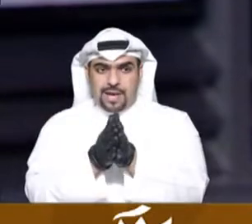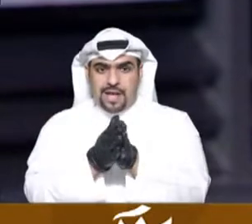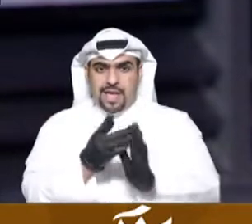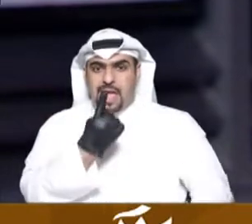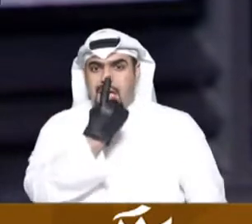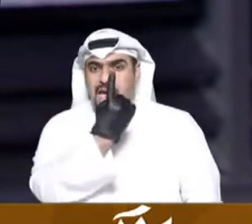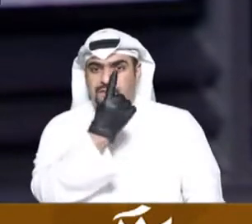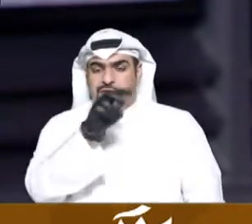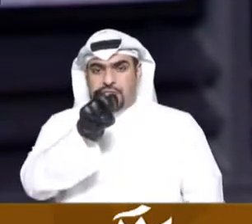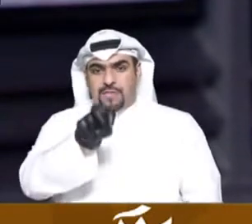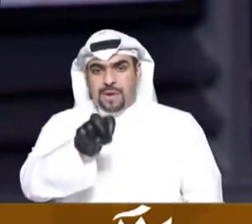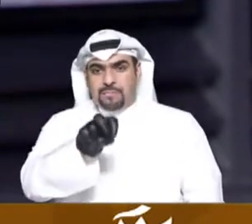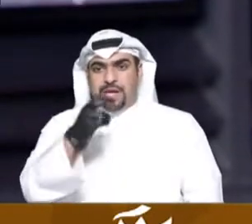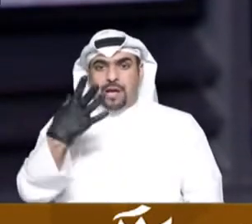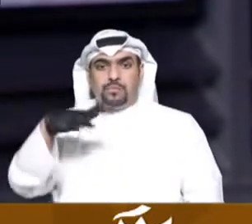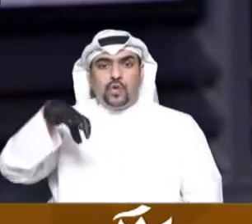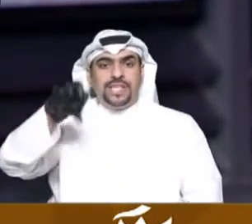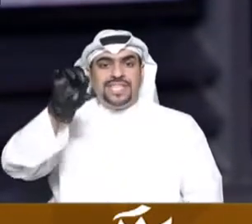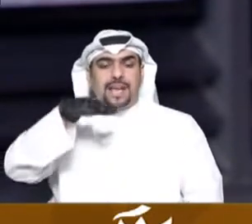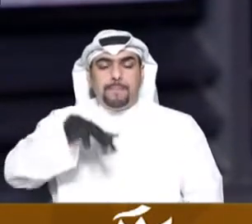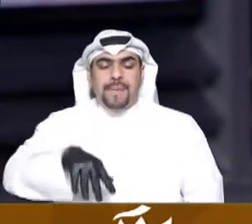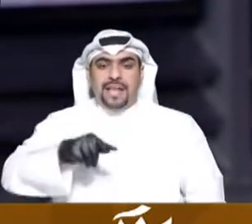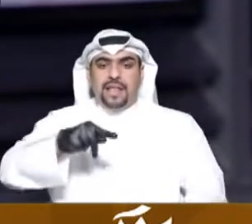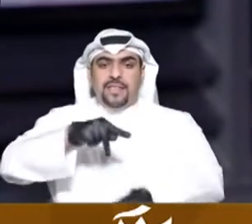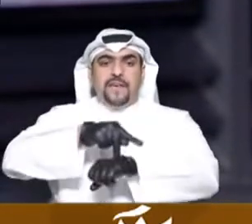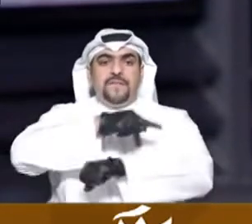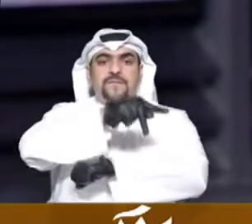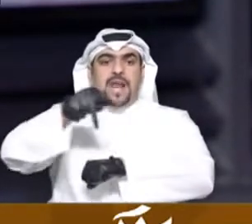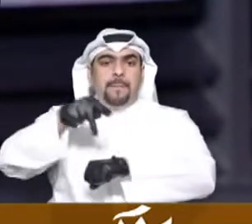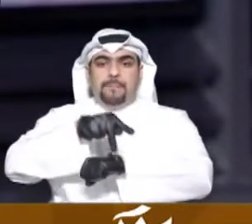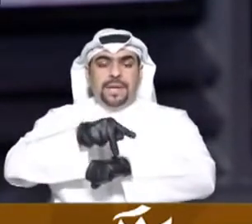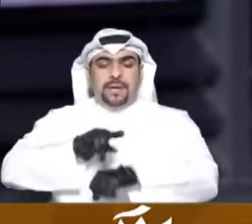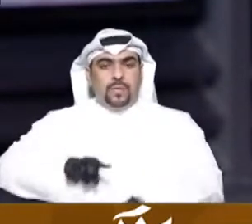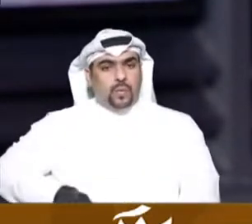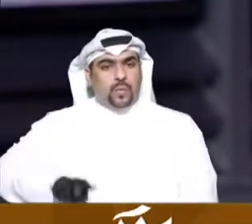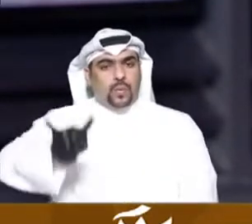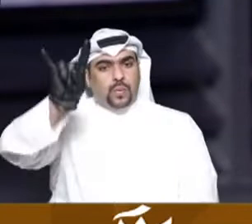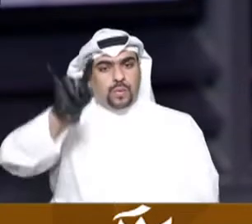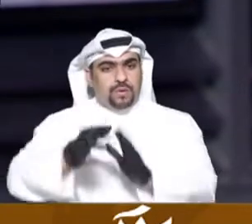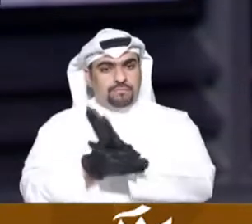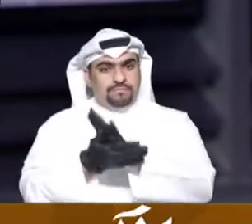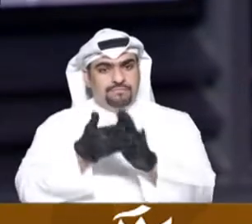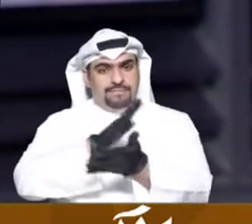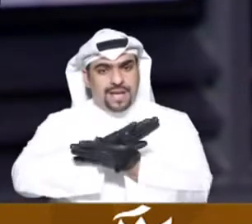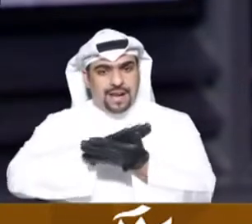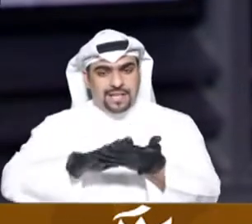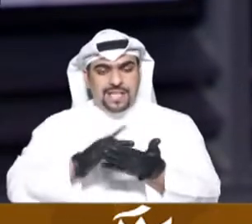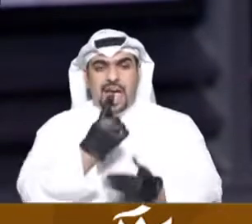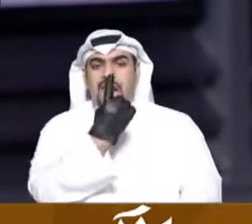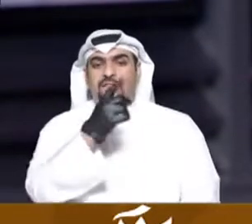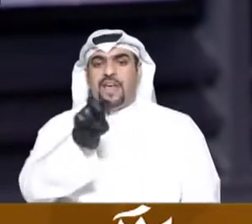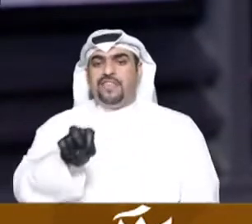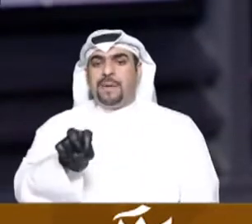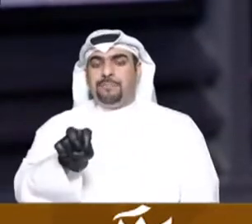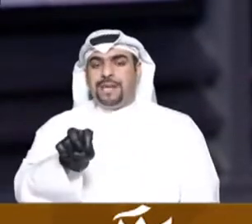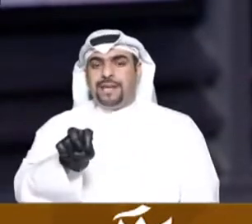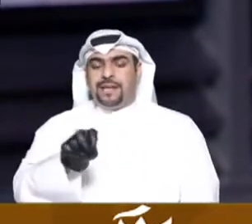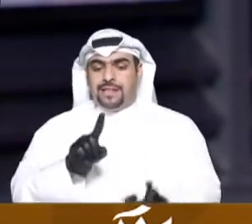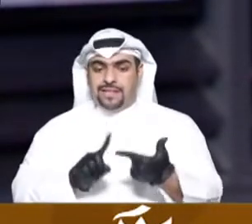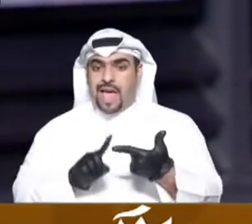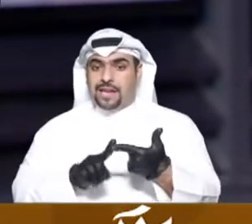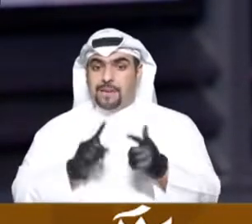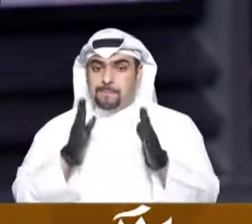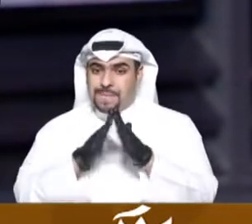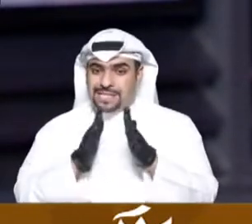1895 من الجنسيه الفلبينيه. هذا تم مغادرتهم فعلا البلاد، تم غادروا 1895. عندنا اخواننا من الجنسيه المصريه